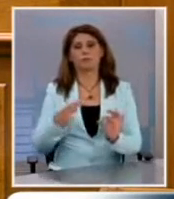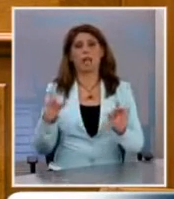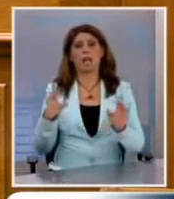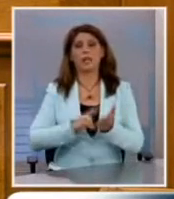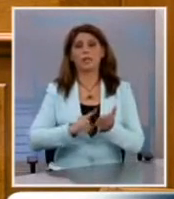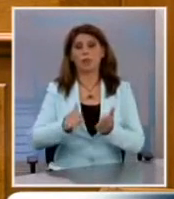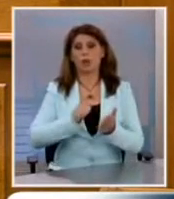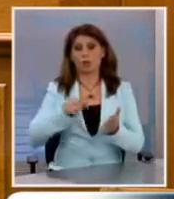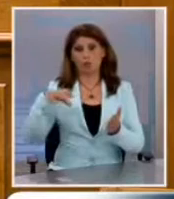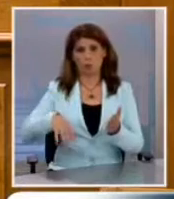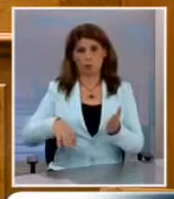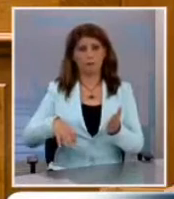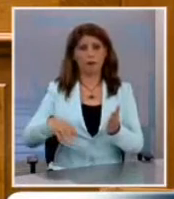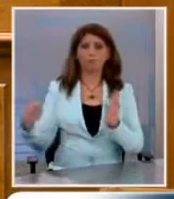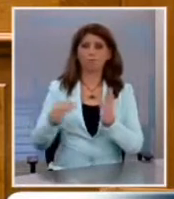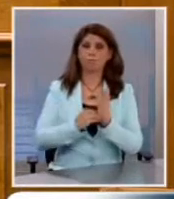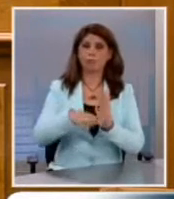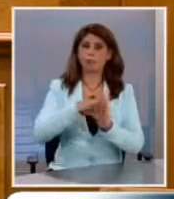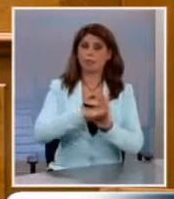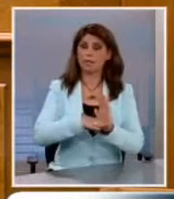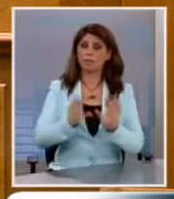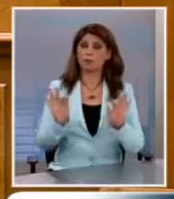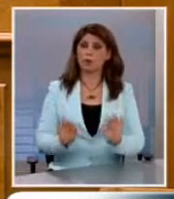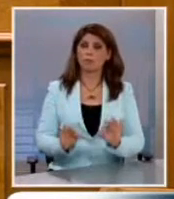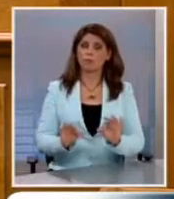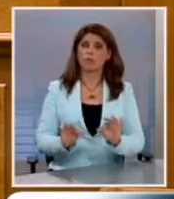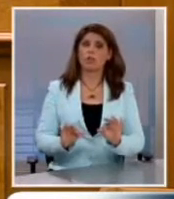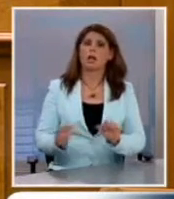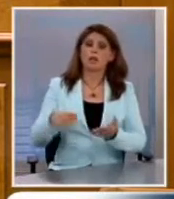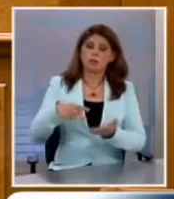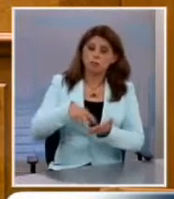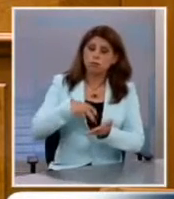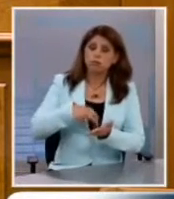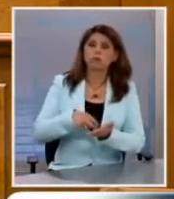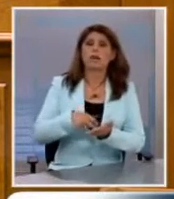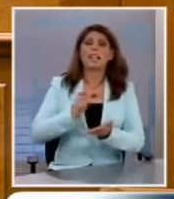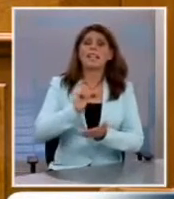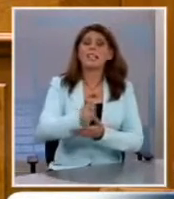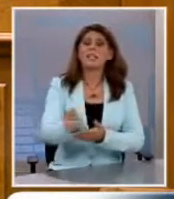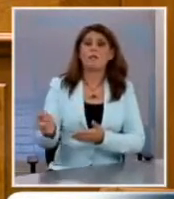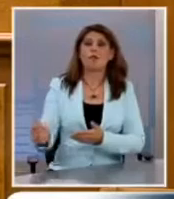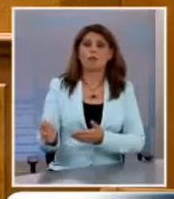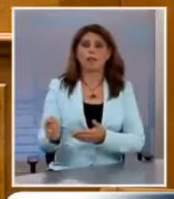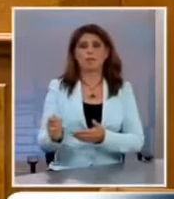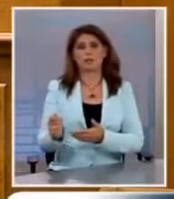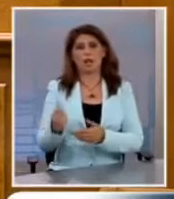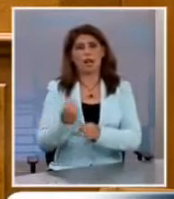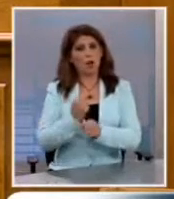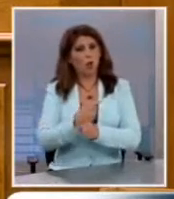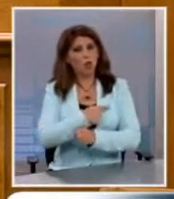ιδιωτικού τομέα. Εισάγονται διατάξεις που ρυθμίζουν τις εισφορές μισθωτών και εργοδοτών και αυταποσχολουμένων επιστημόνων